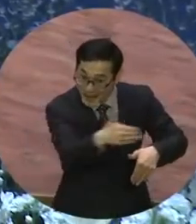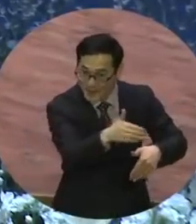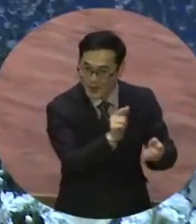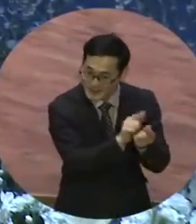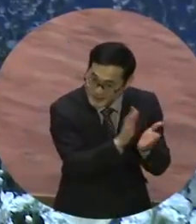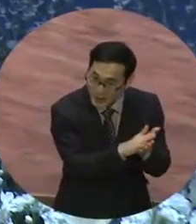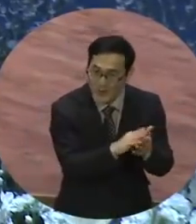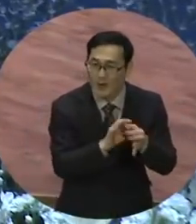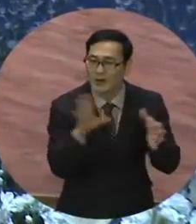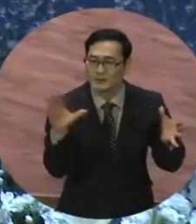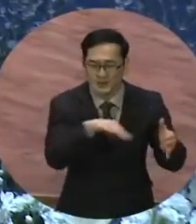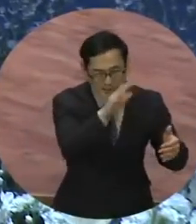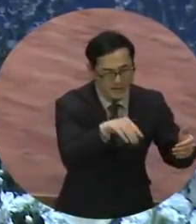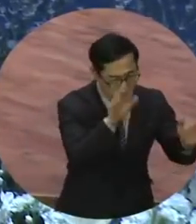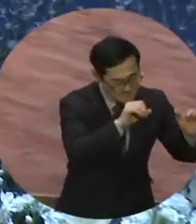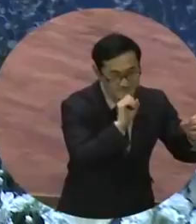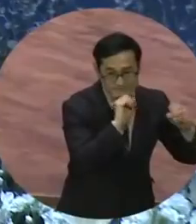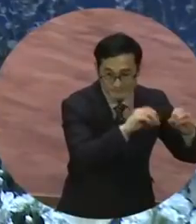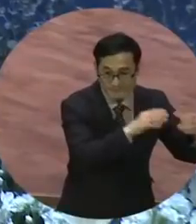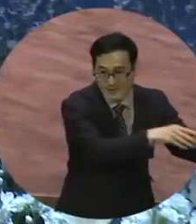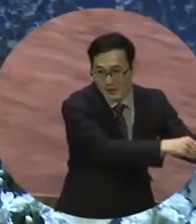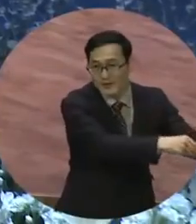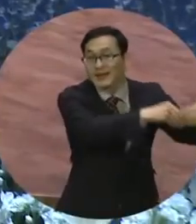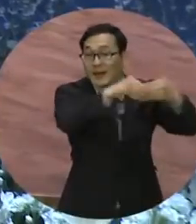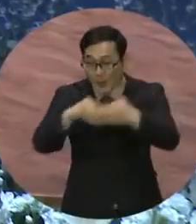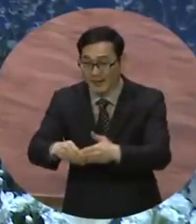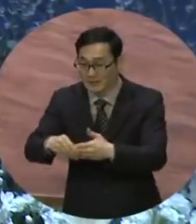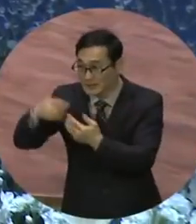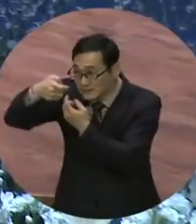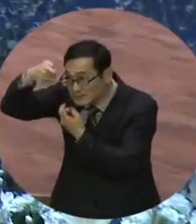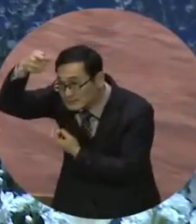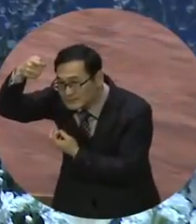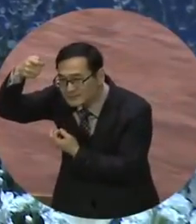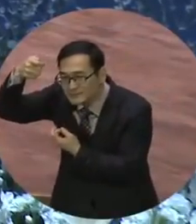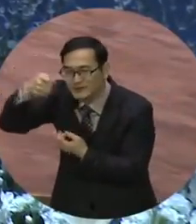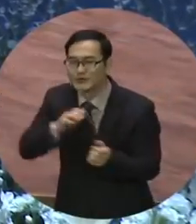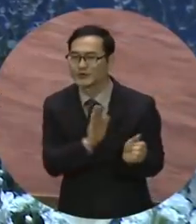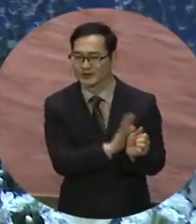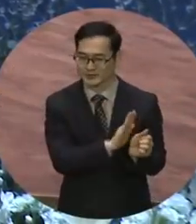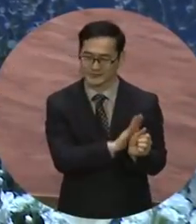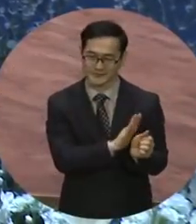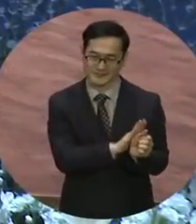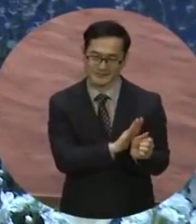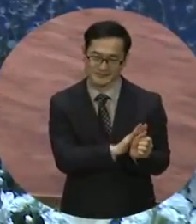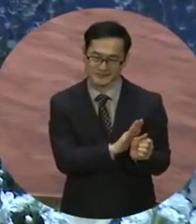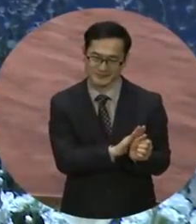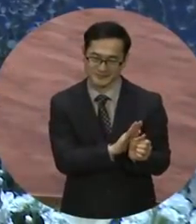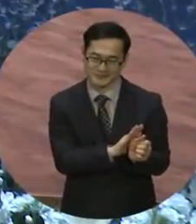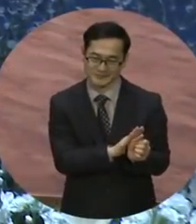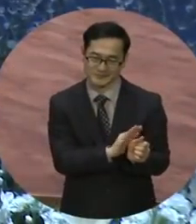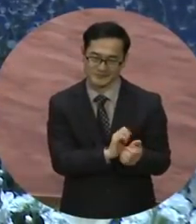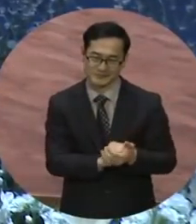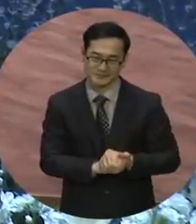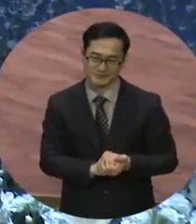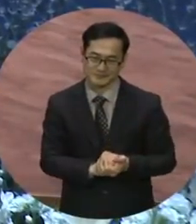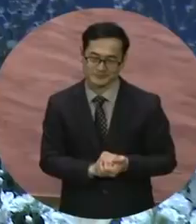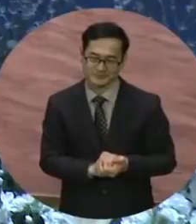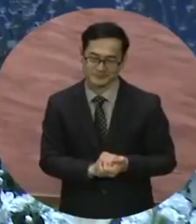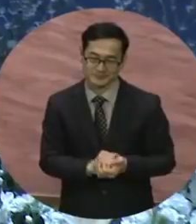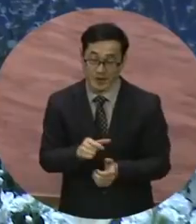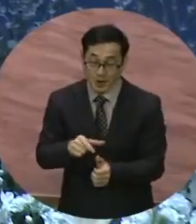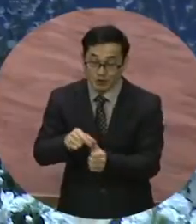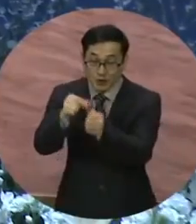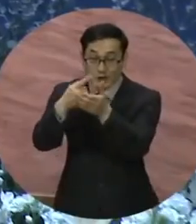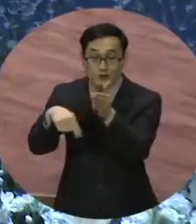복음을 접하도록 세상 지은 걸 가지고 그걸 호기심 찾아왔는데 그 이제 후속 사역으로 이제